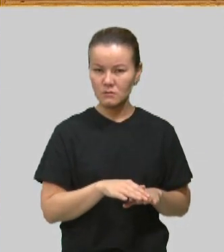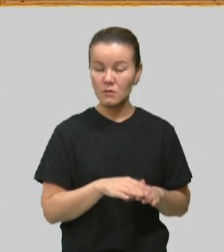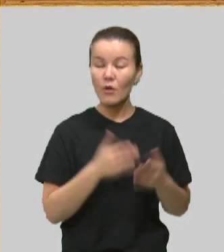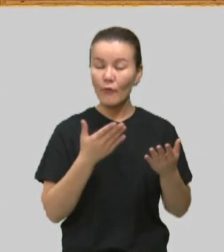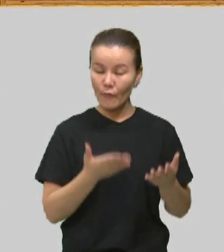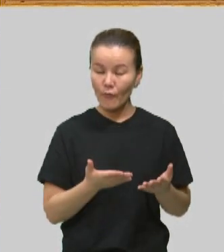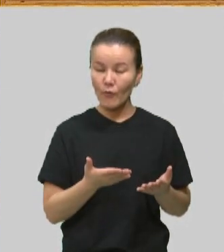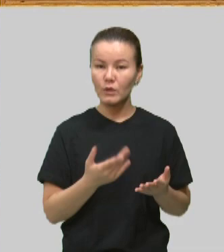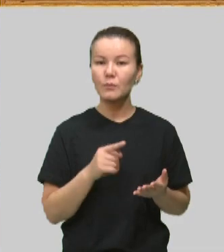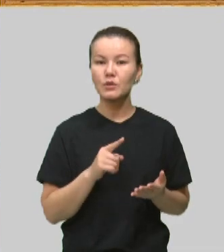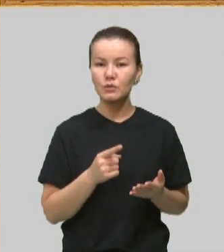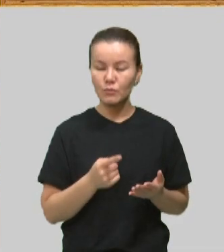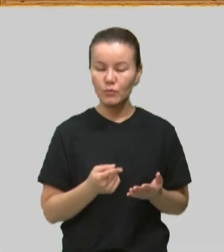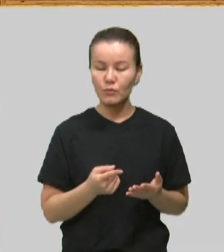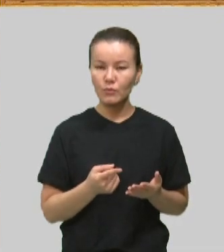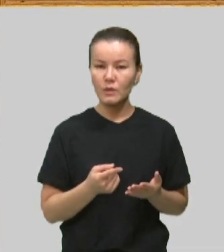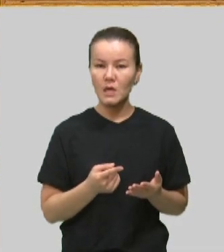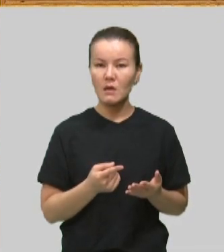Вот почему